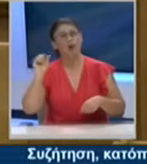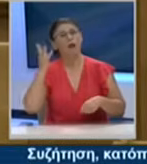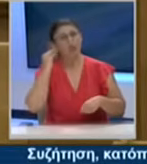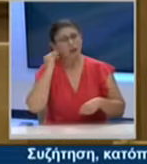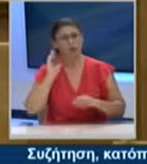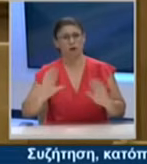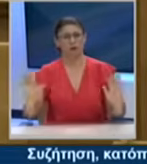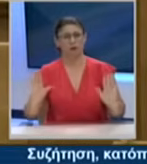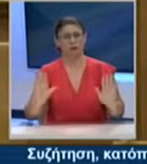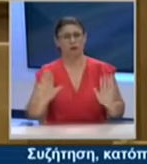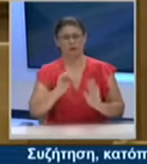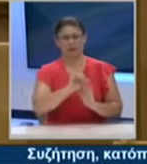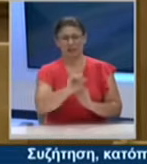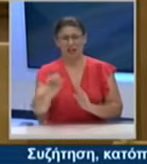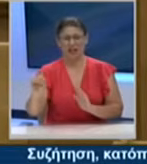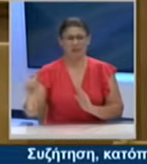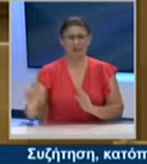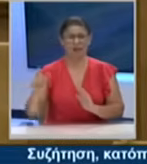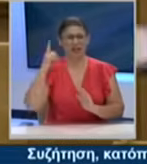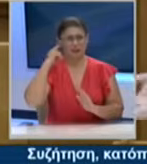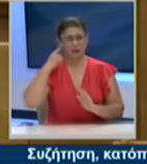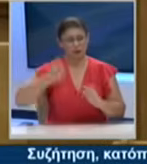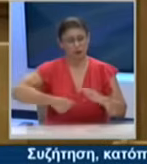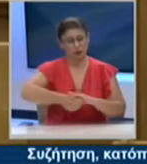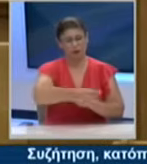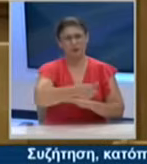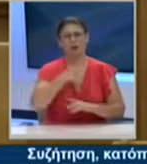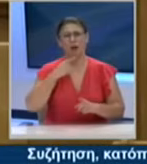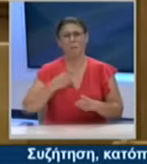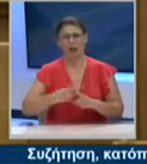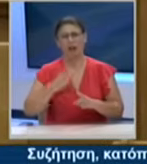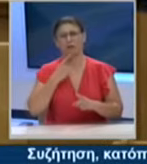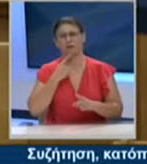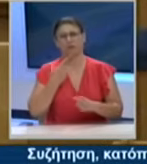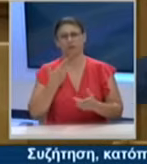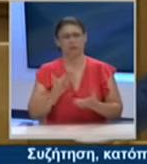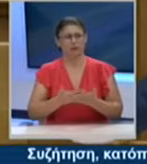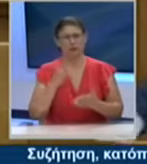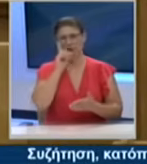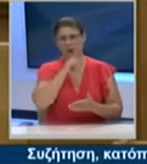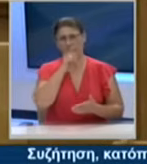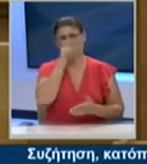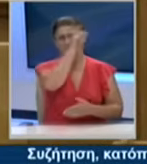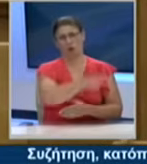Τα περιψεκασμένων και σαχλαμάρων του τα επιστρέφω, γιατί πολύ απλά σε παραλαμβάνω, του απέδειξε, του λέει ψέματα